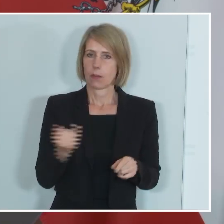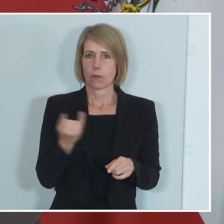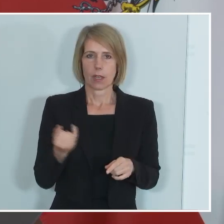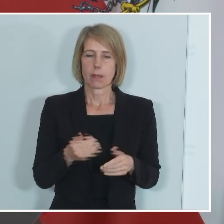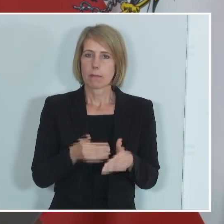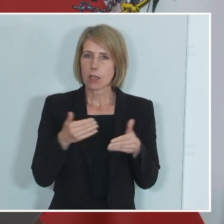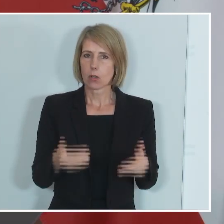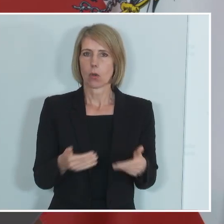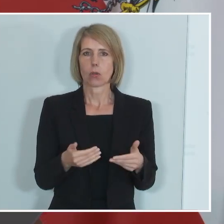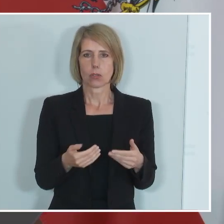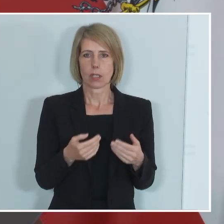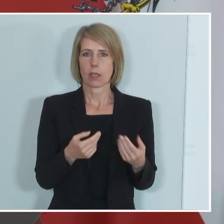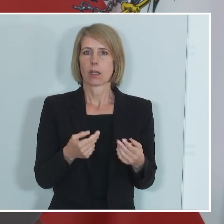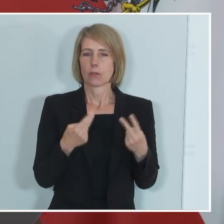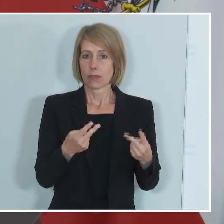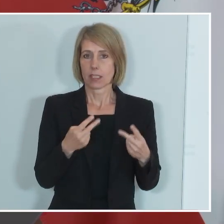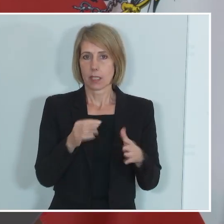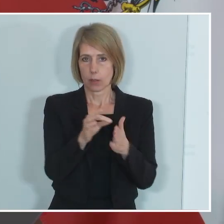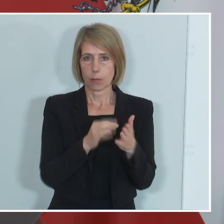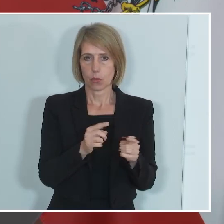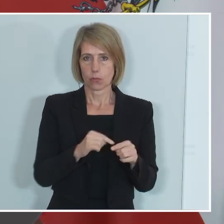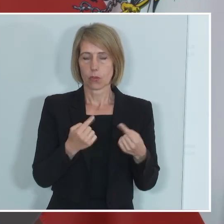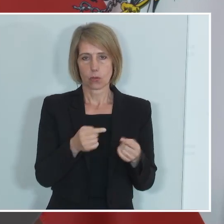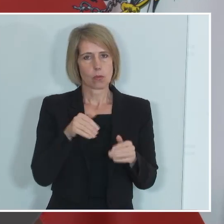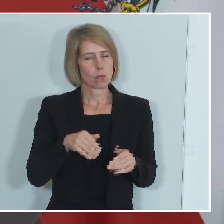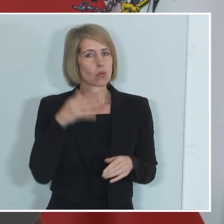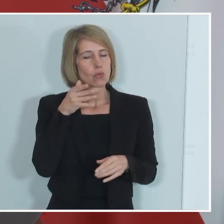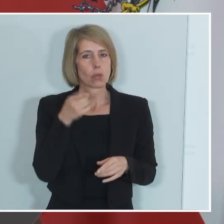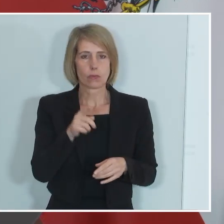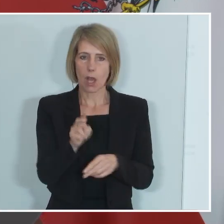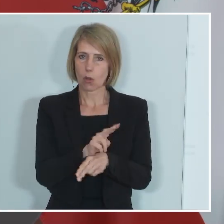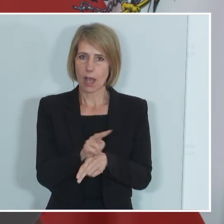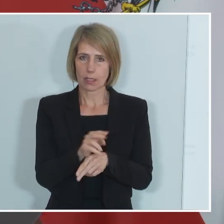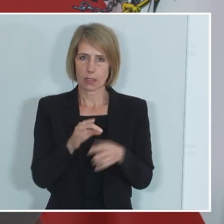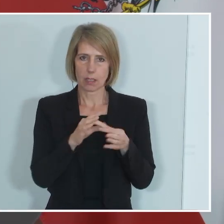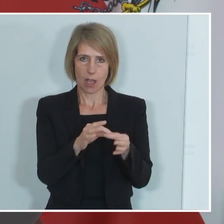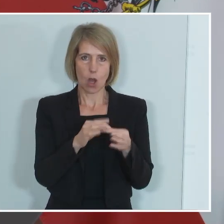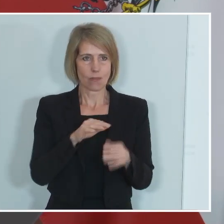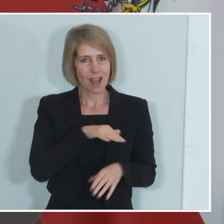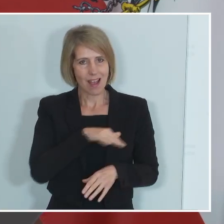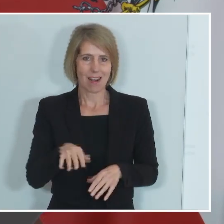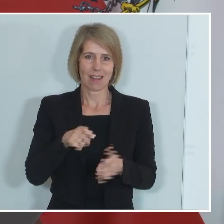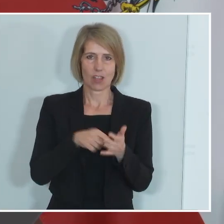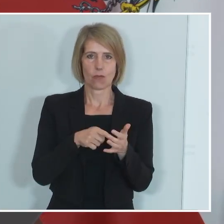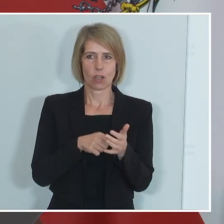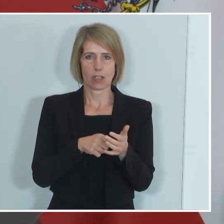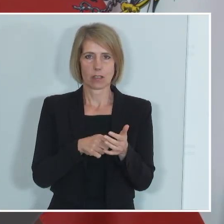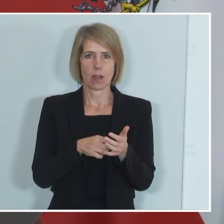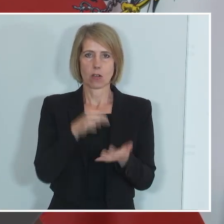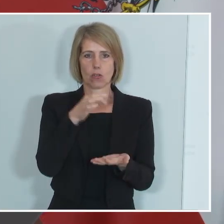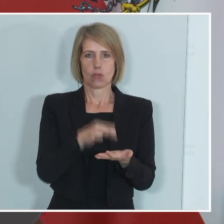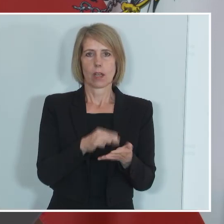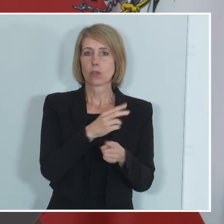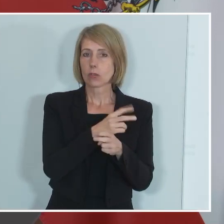größten Assets und darauf müssen wir auch in Zukunft achten. Wir sind alle gefordert, alles zu tun, um den Standort Österreich